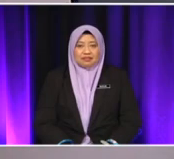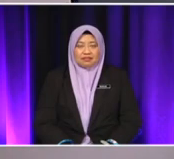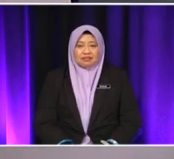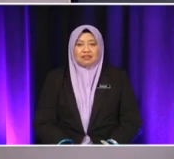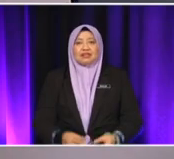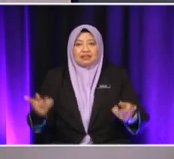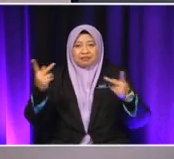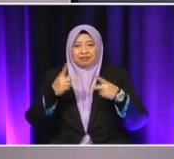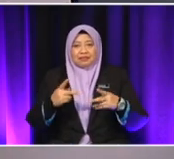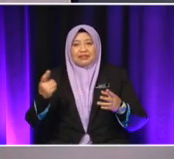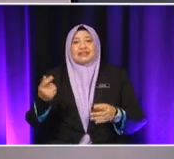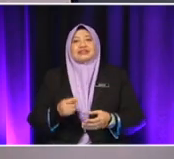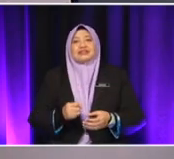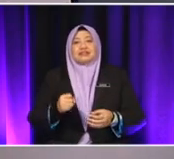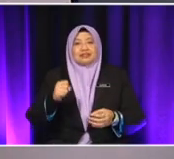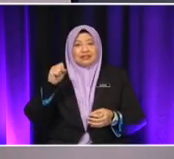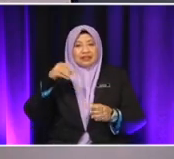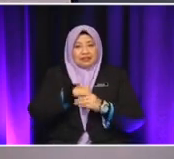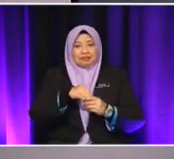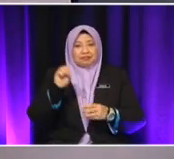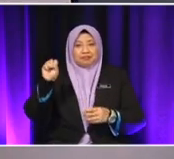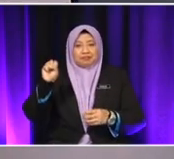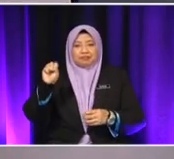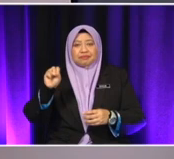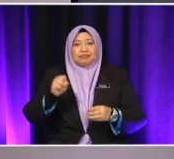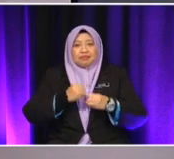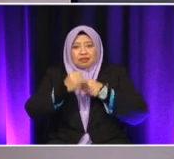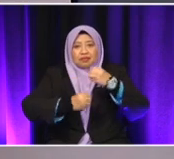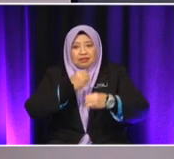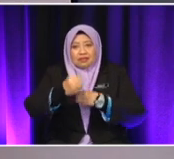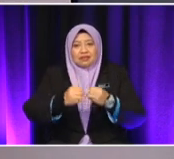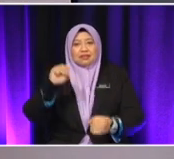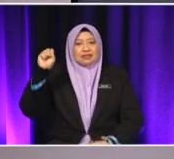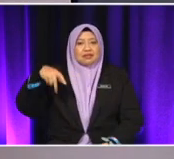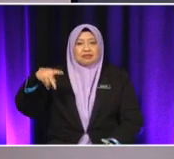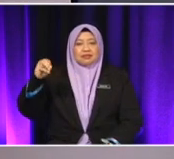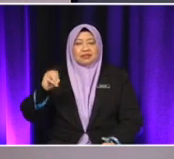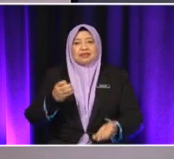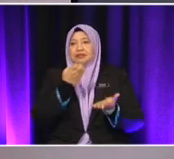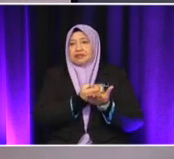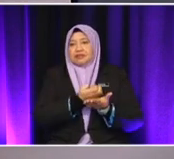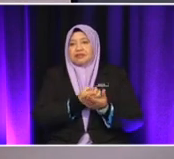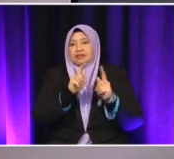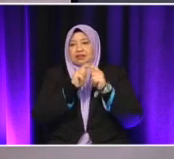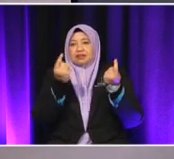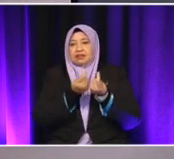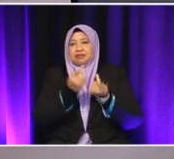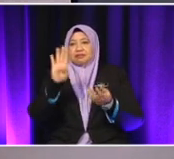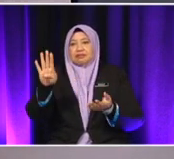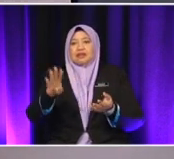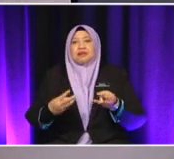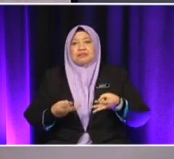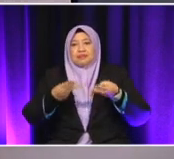kembali menyaksikan sukses SPM 2022 tentang mata pelajaran Ekonomi tingkatan 4 berkenaan dengan